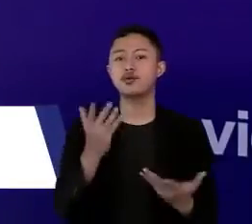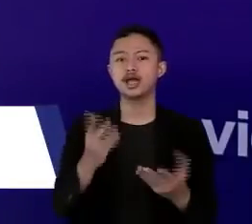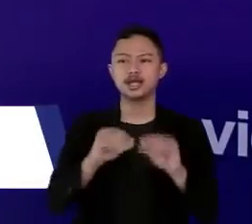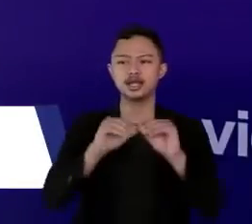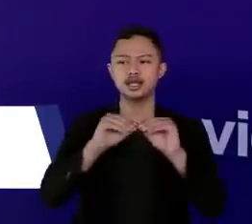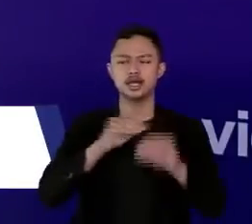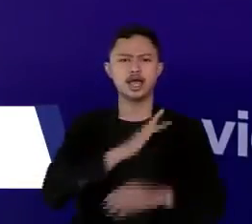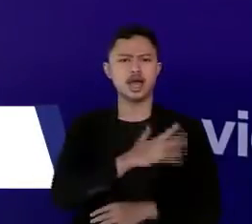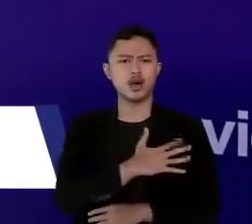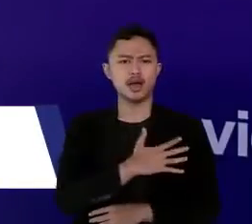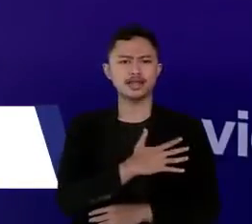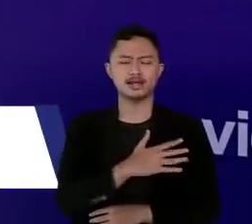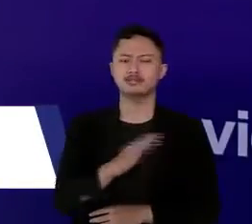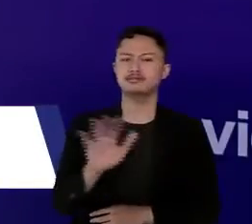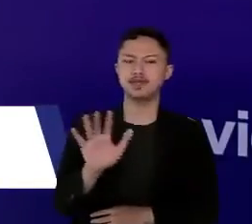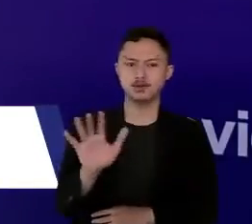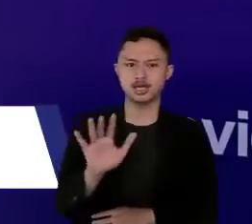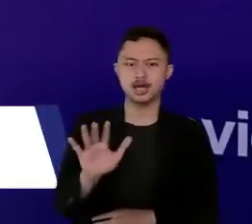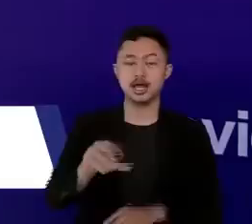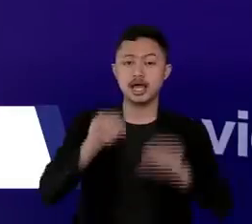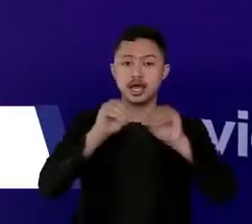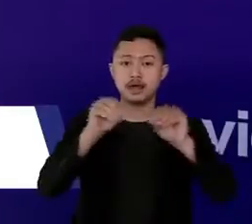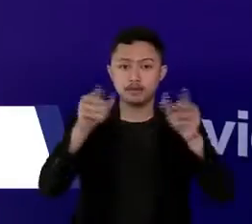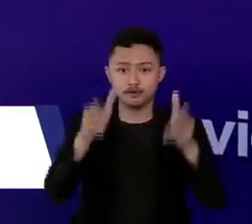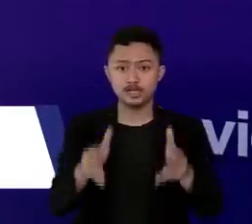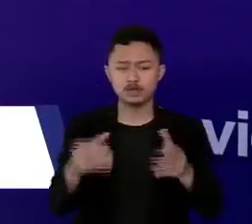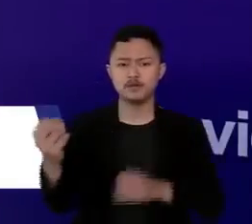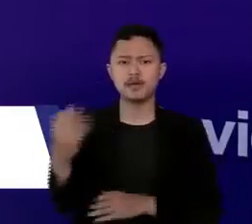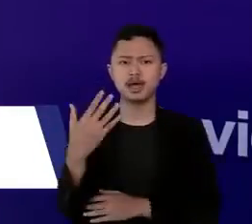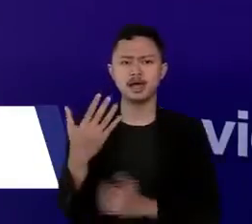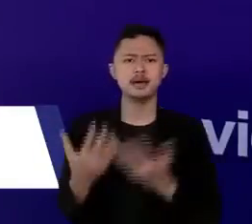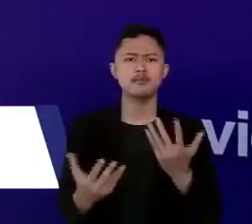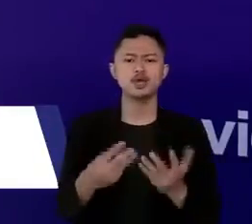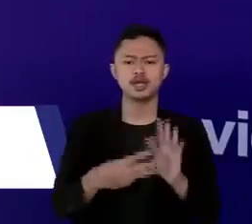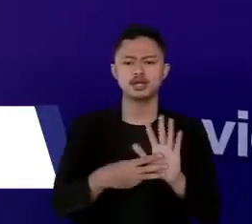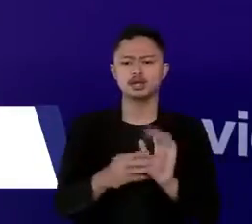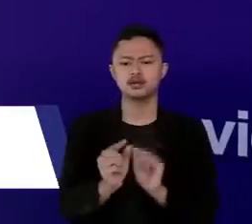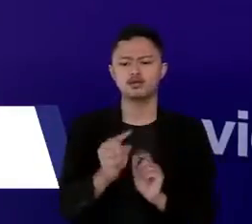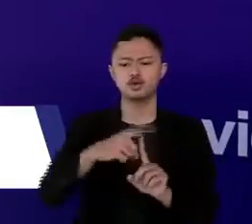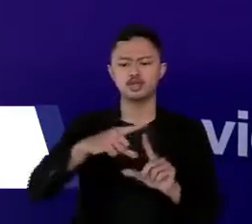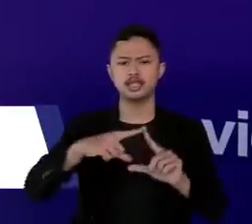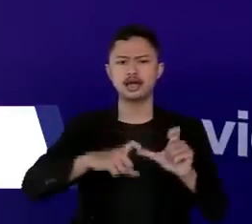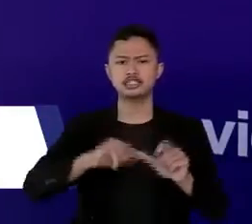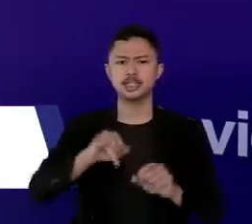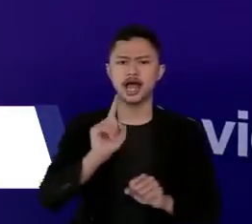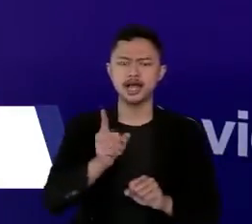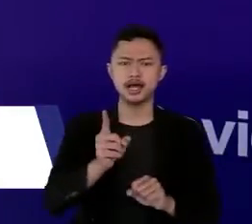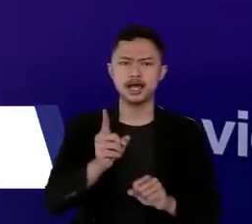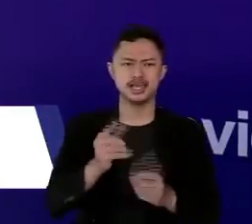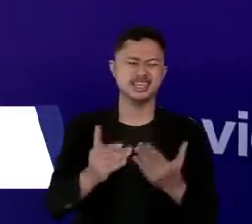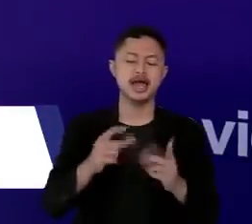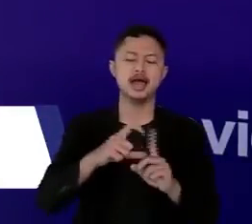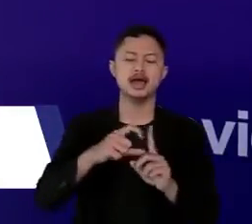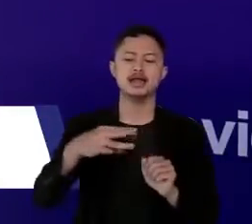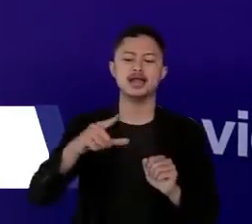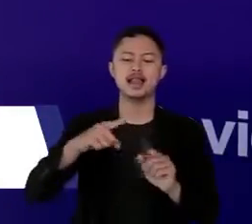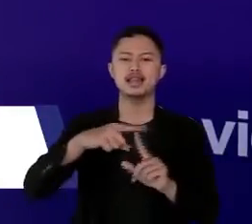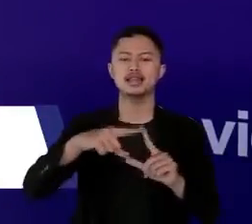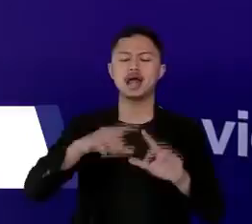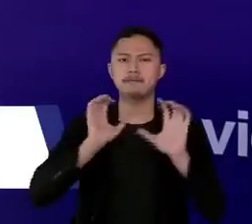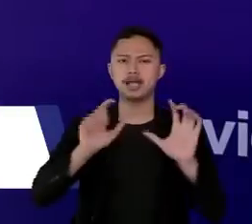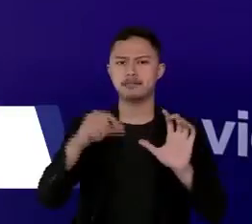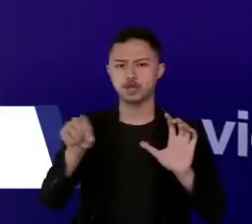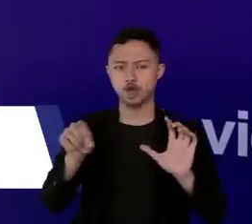sudah menyebutkan bahwa memang mutasi-mutasi ini ada terus yang paling dominan adalah memang Delta itu betul